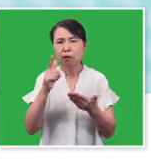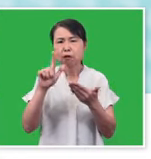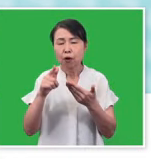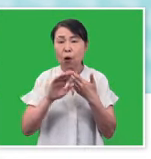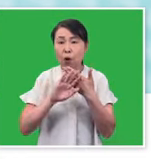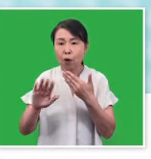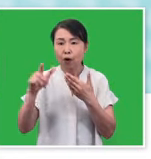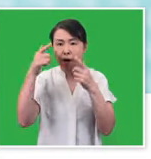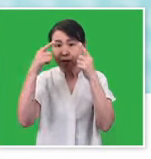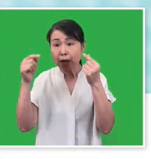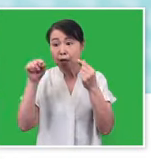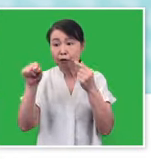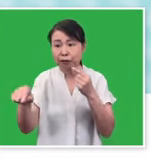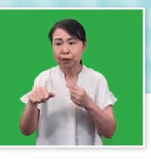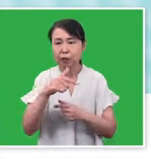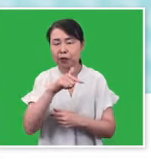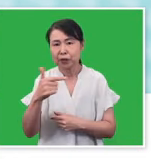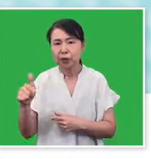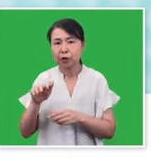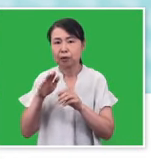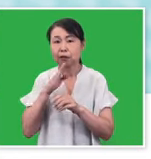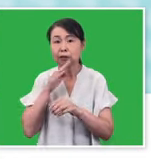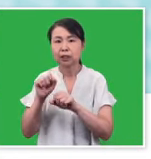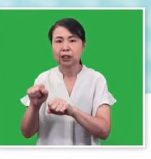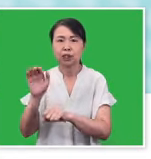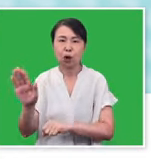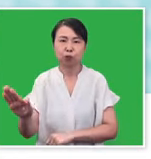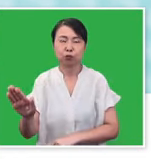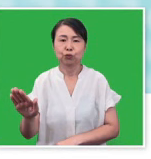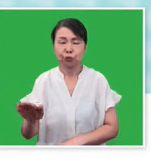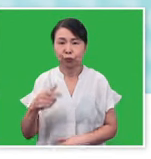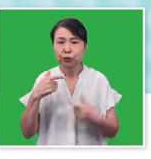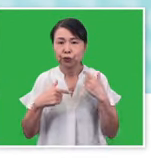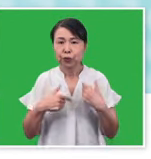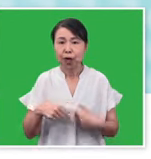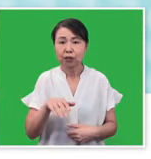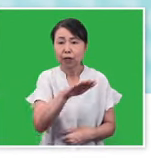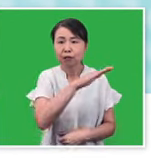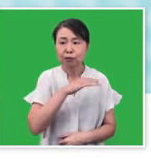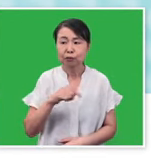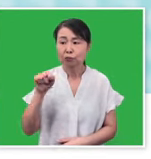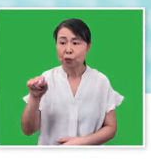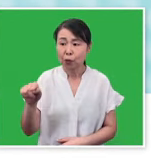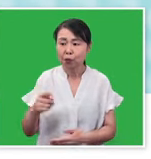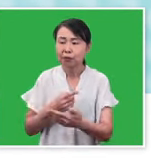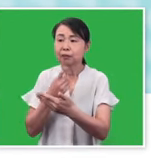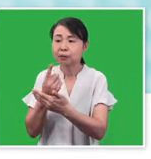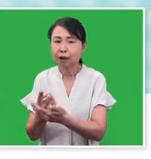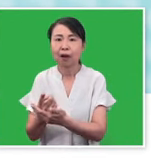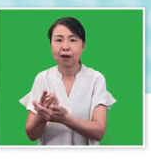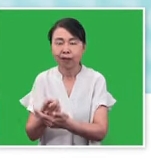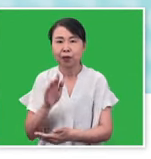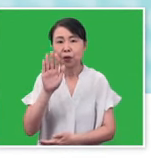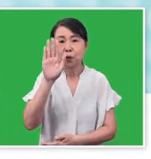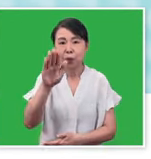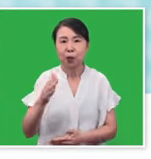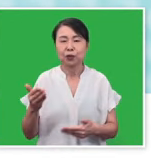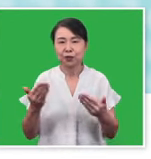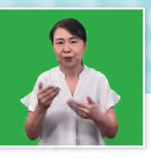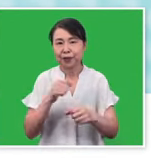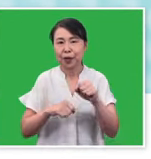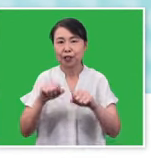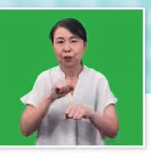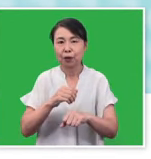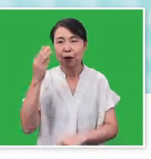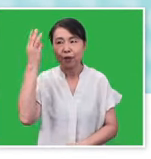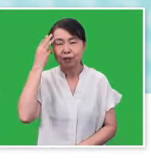内の大学などで多数実施しております。学生の皆さんにはこのような機会を活用しながら、今後の就職活